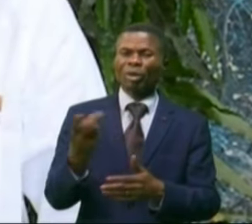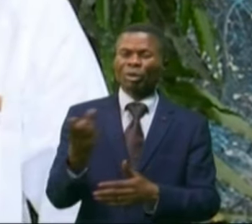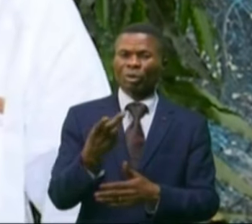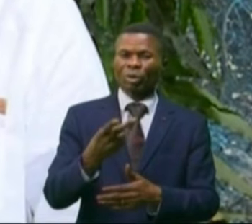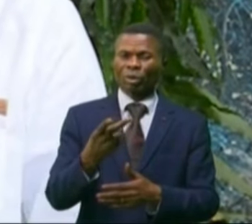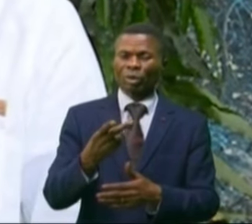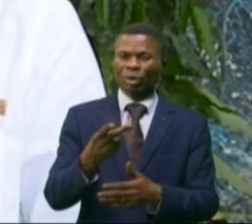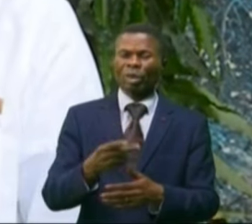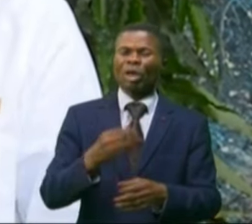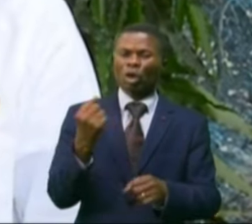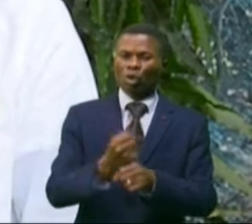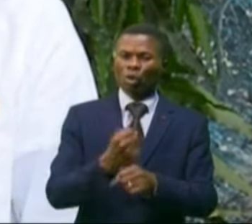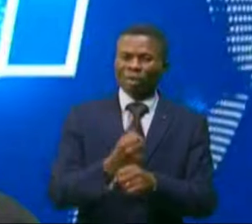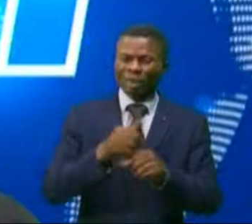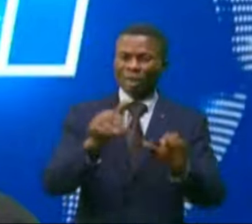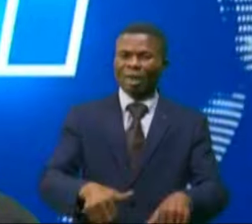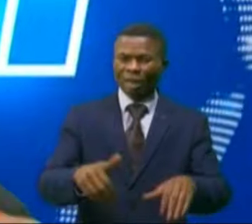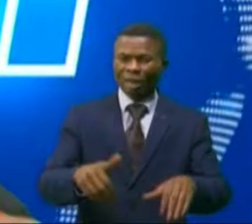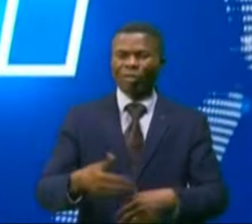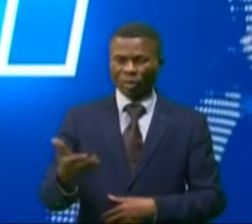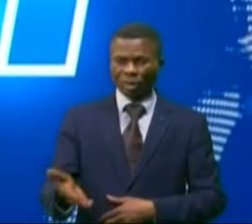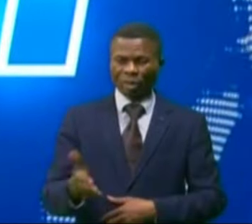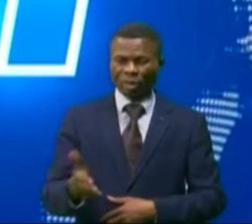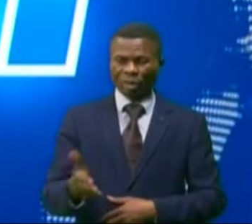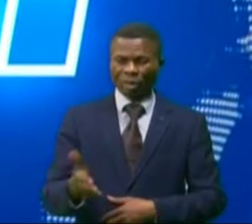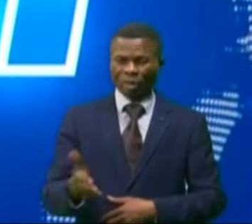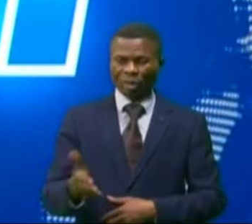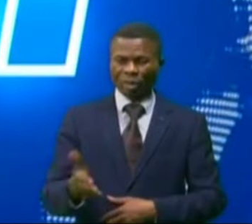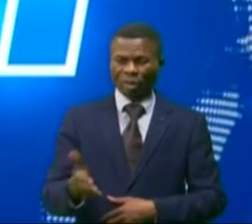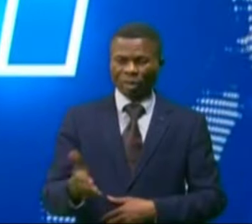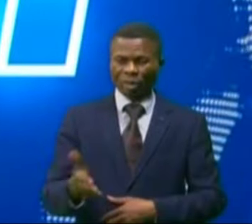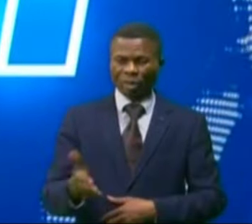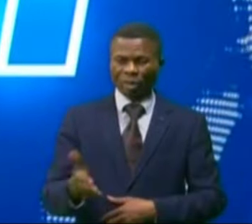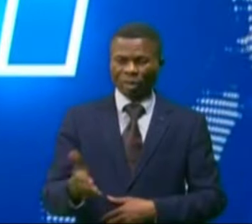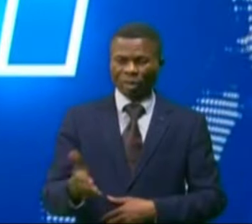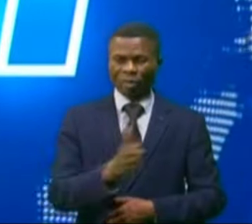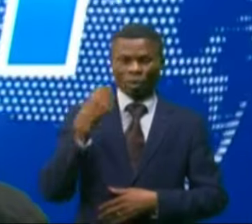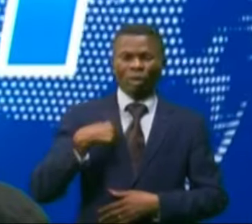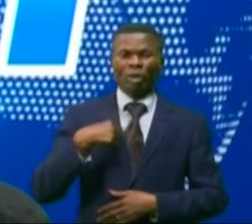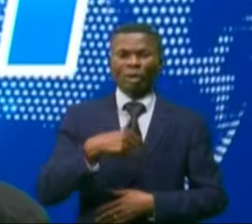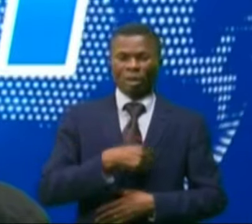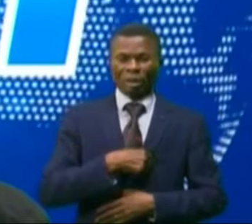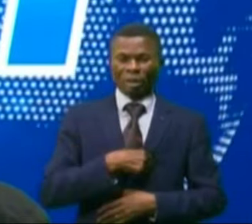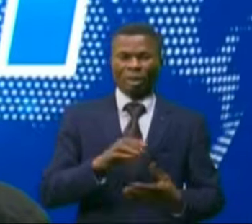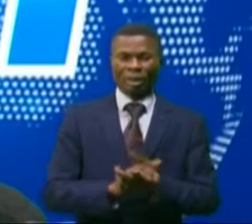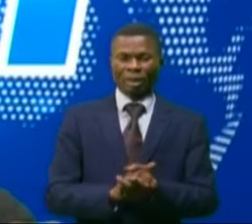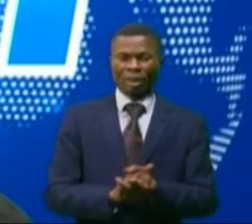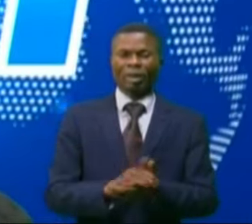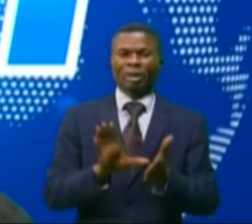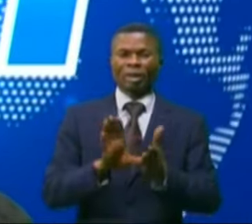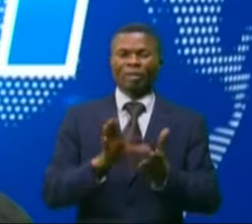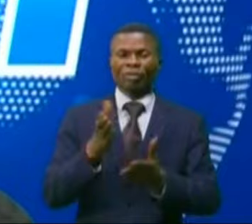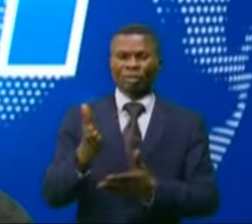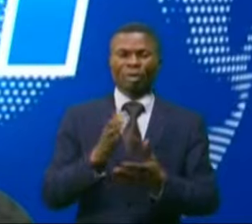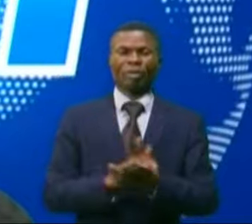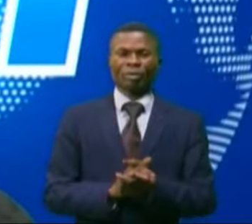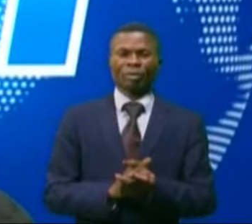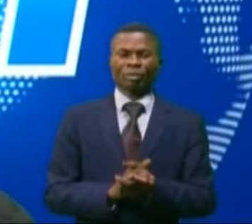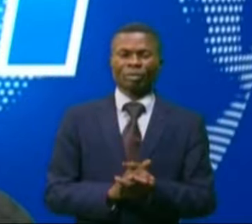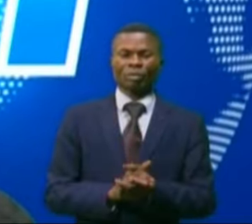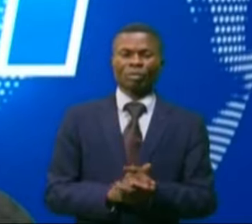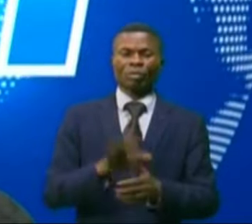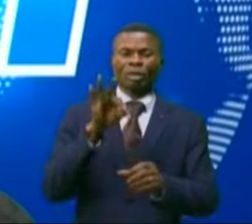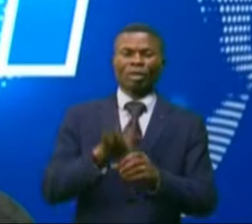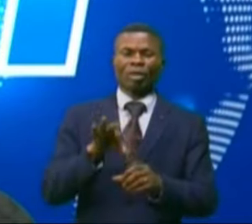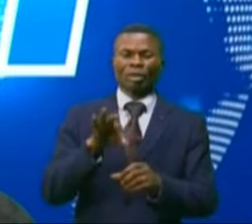de l'agriculture. Merci Benjamin Kabwangabukasachinaï pour ces reportages. Nouvellement élu,